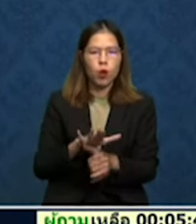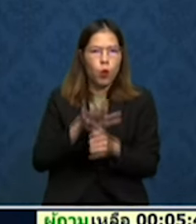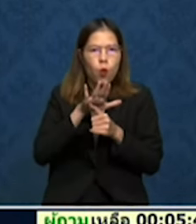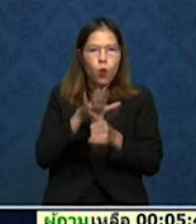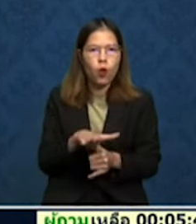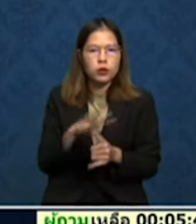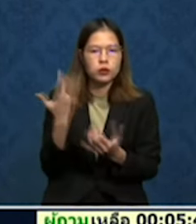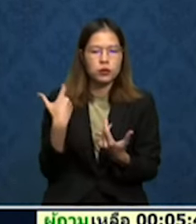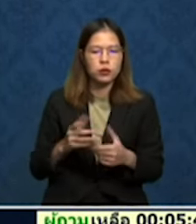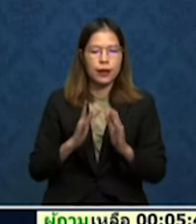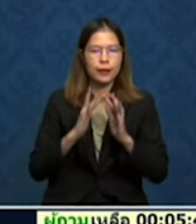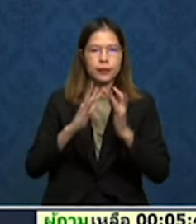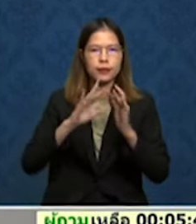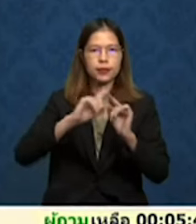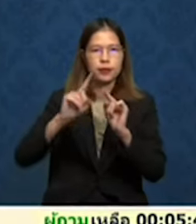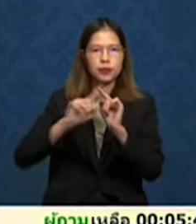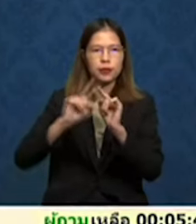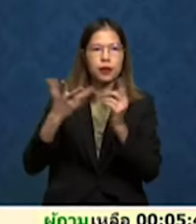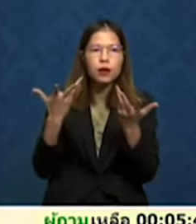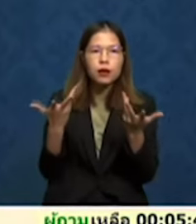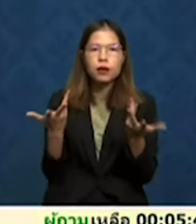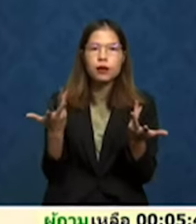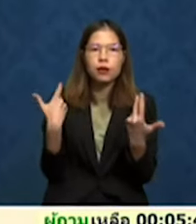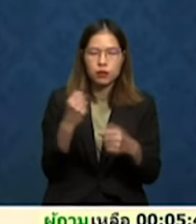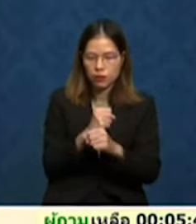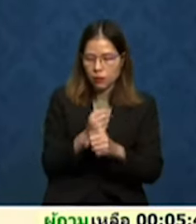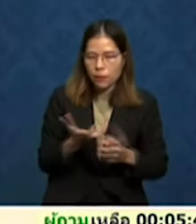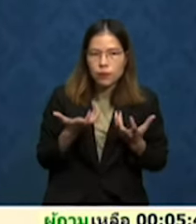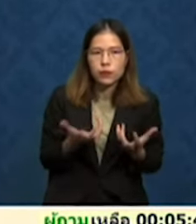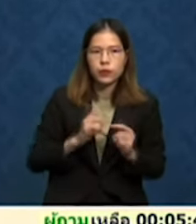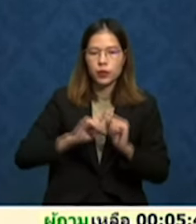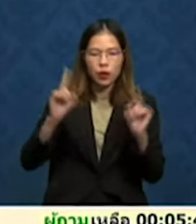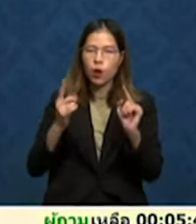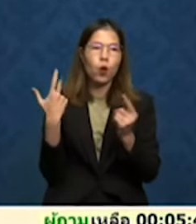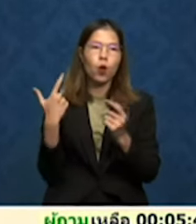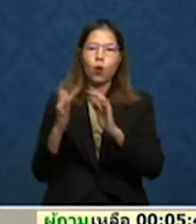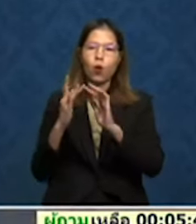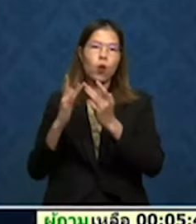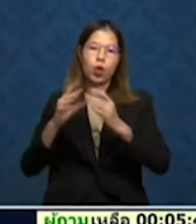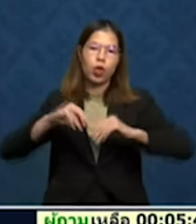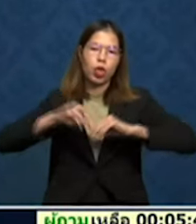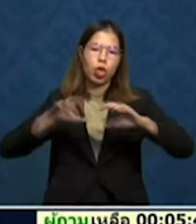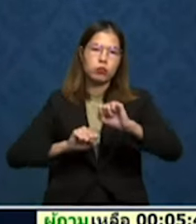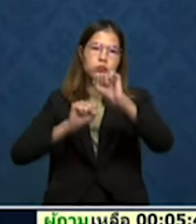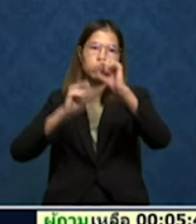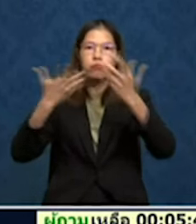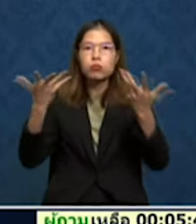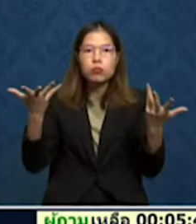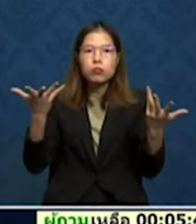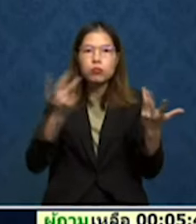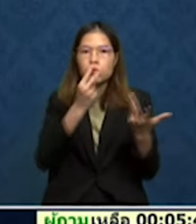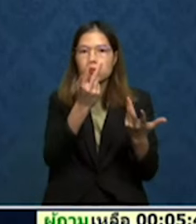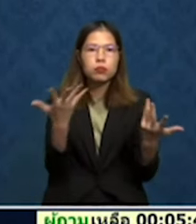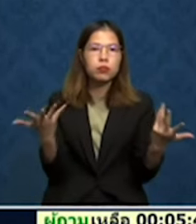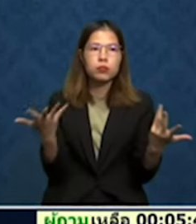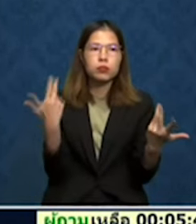างโซเชียลนะคะว่าทำงานหนักมากแต่โซเชียลไม่ได้เอาไปออกให้คนอื่นเห็นเลยแต่ในขณะ